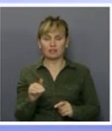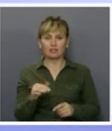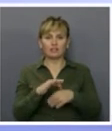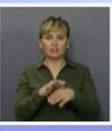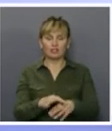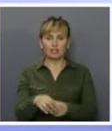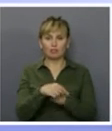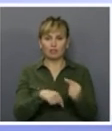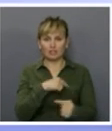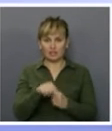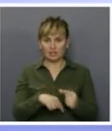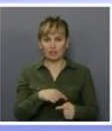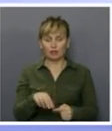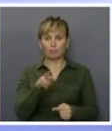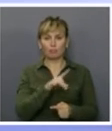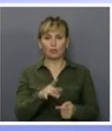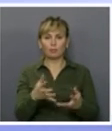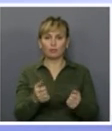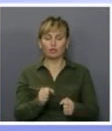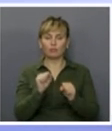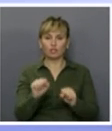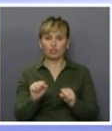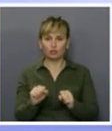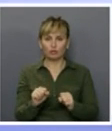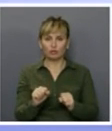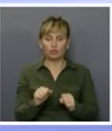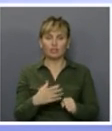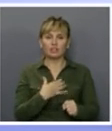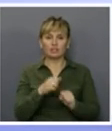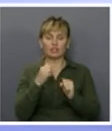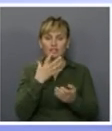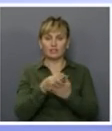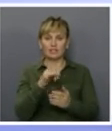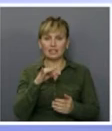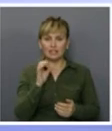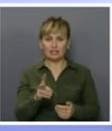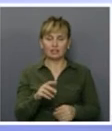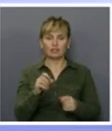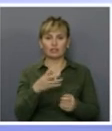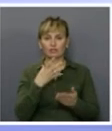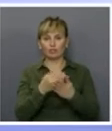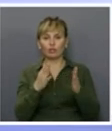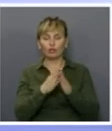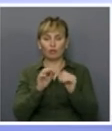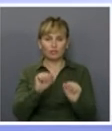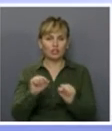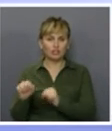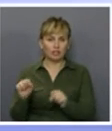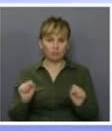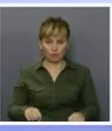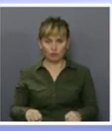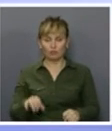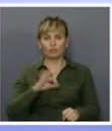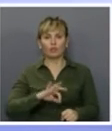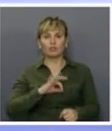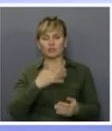ведение бизнеса, вы получаете защиту. То есть он может страховать свои риски, он может страховать свое имущество, он может